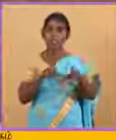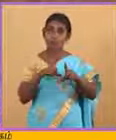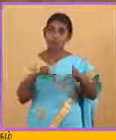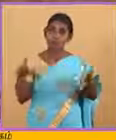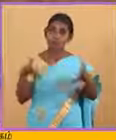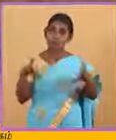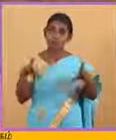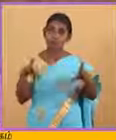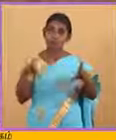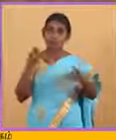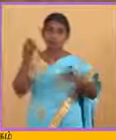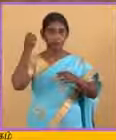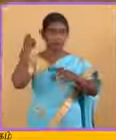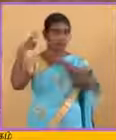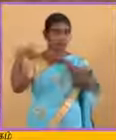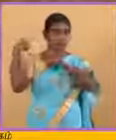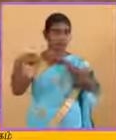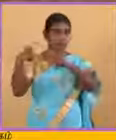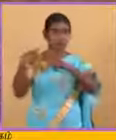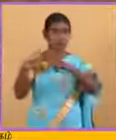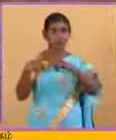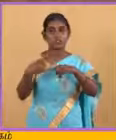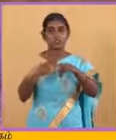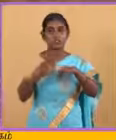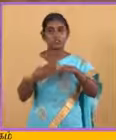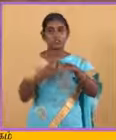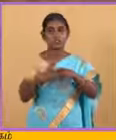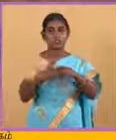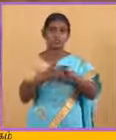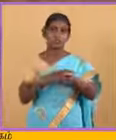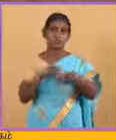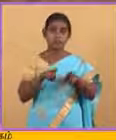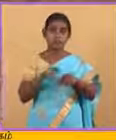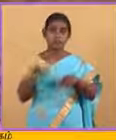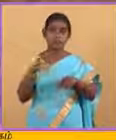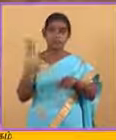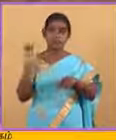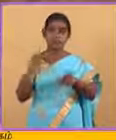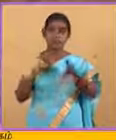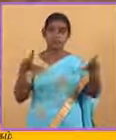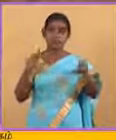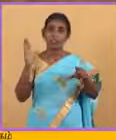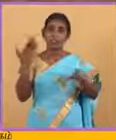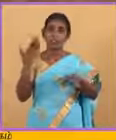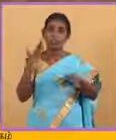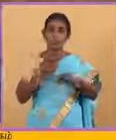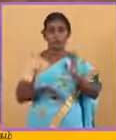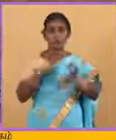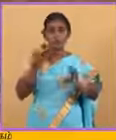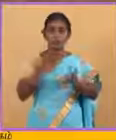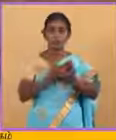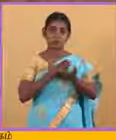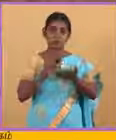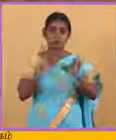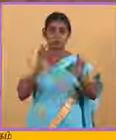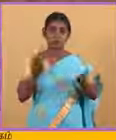இடத்தையும் வச்சு பார்க்கும்போது நம்ம மூத்த மொழியாக நிற்கிறோம், பழமை மிக்க மொழியாக நிற்கிறோம், செழுமை மிக்க மொழியாக நிற்கிறோம். சரி, நீங்கள்